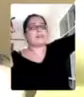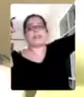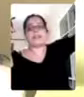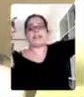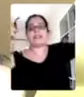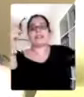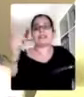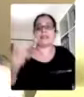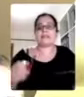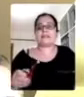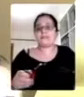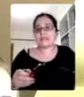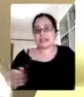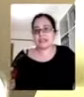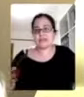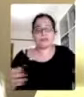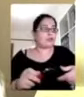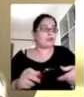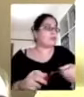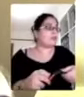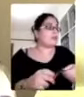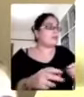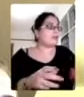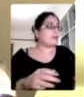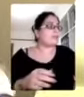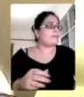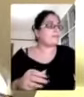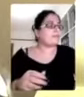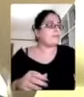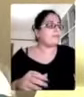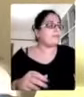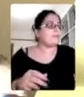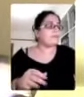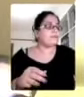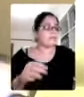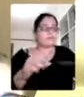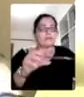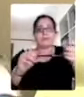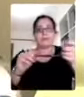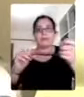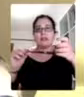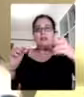sıkıntı çekmezsiniz. İki, tesadüf oldu. Bruno da burada.